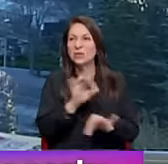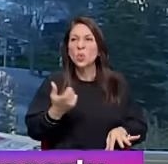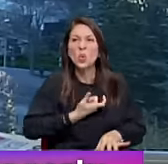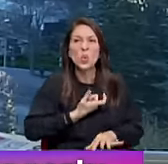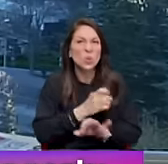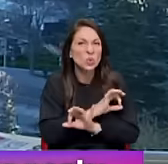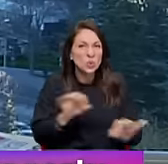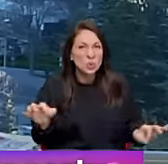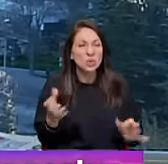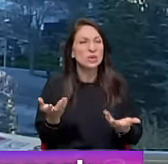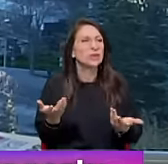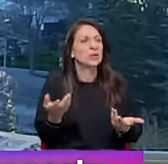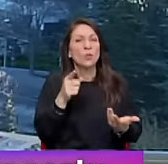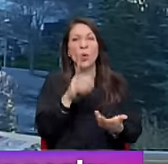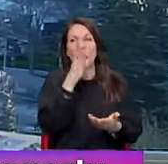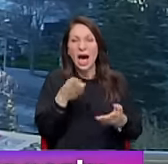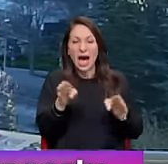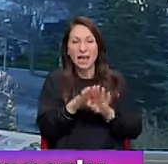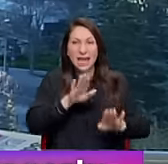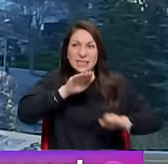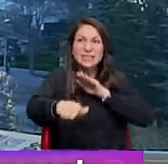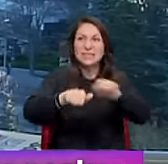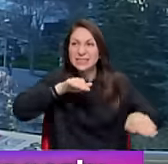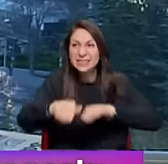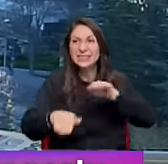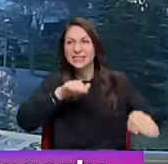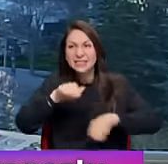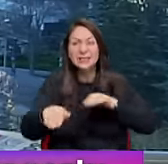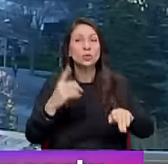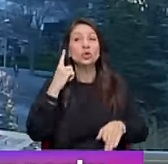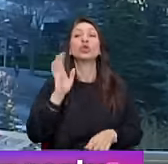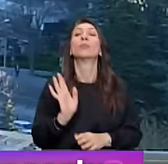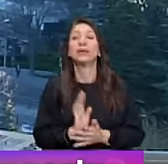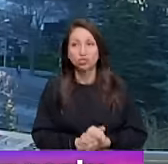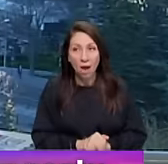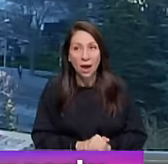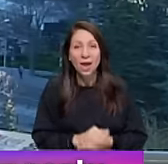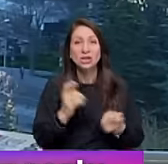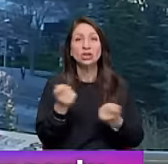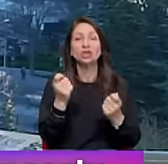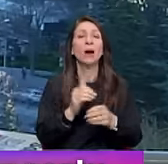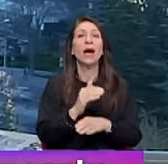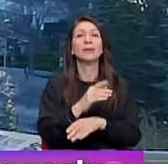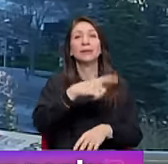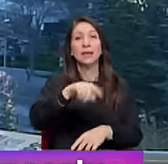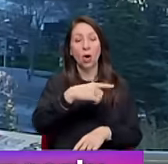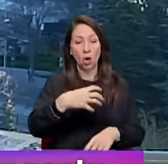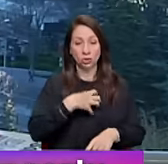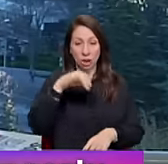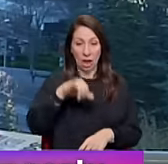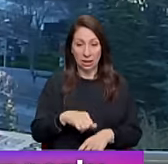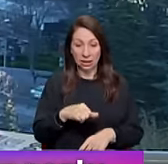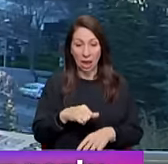hukuksuzluk ve burada bu adalet seslenişleri ya da çağrıları duyulmayınca, çalışma hayatındaki, özlük